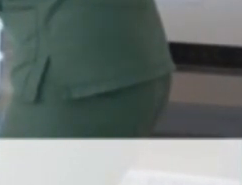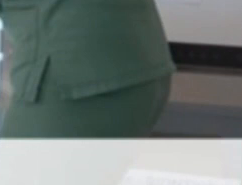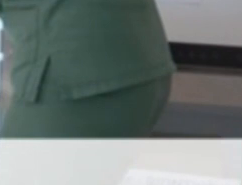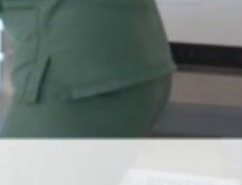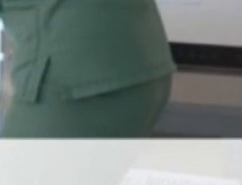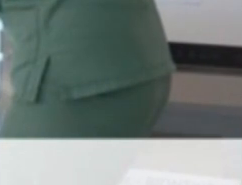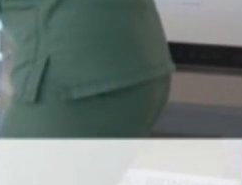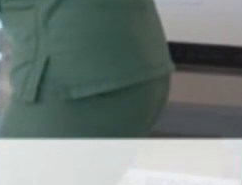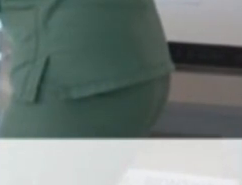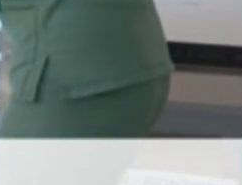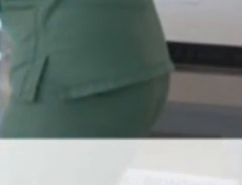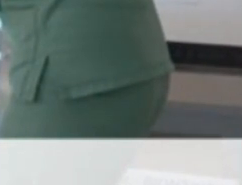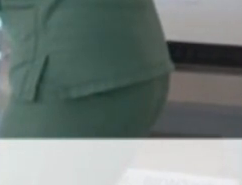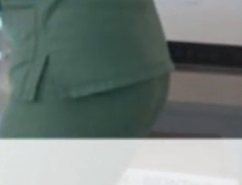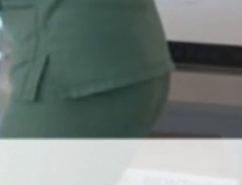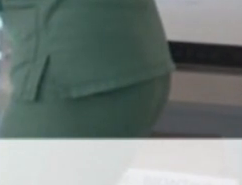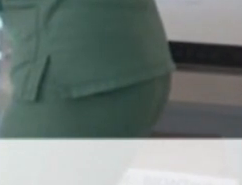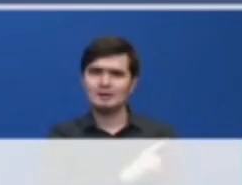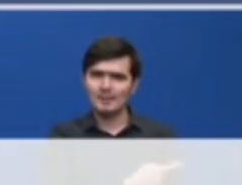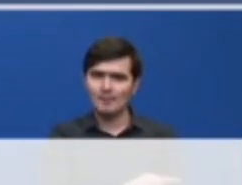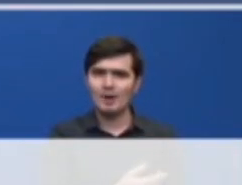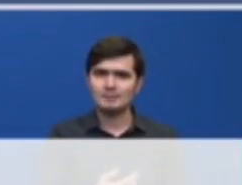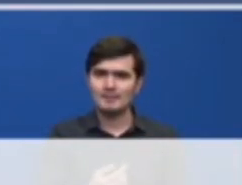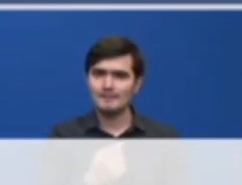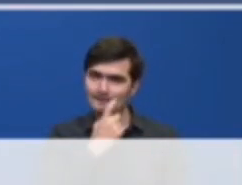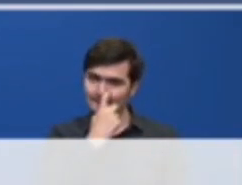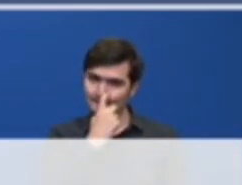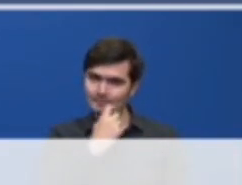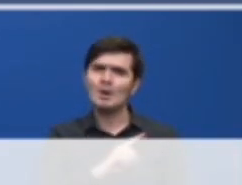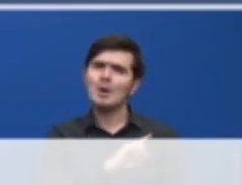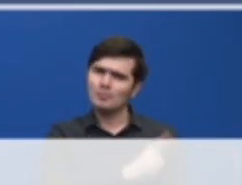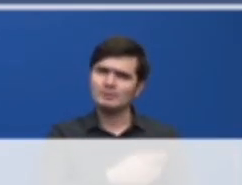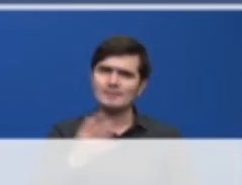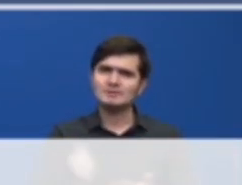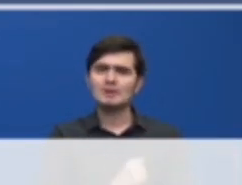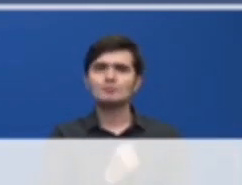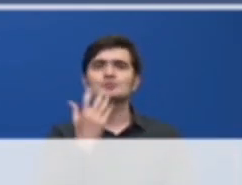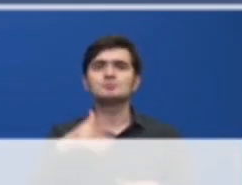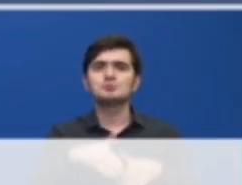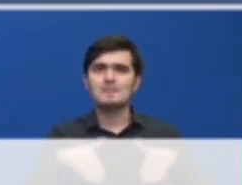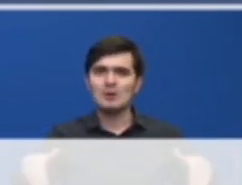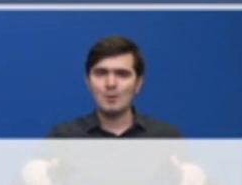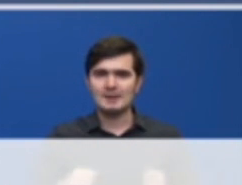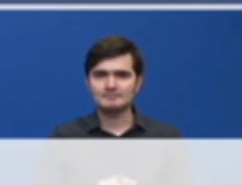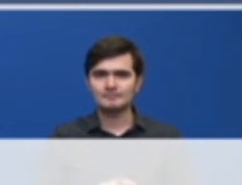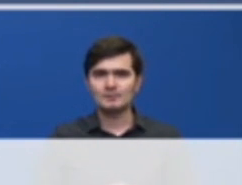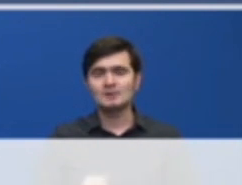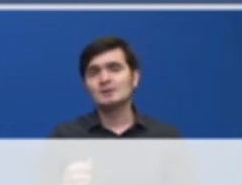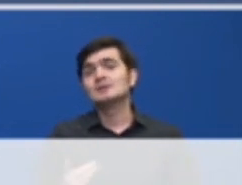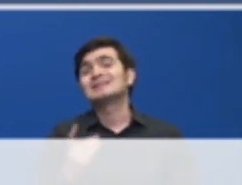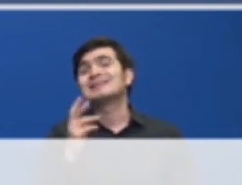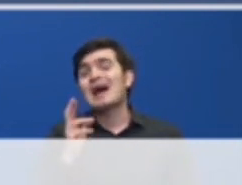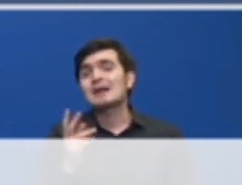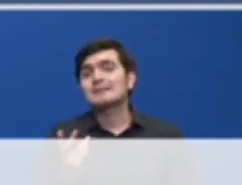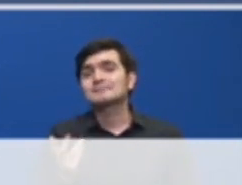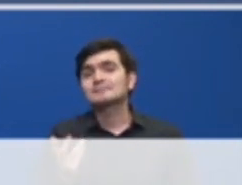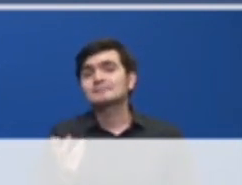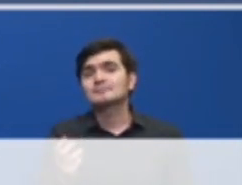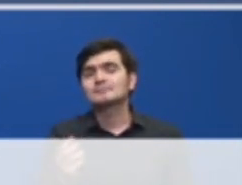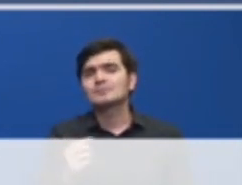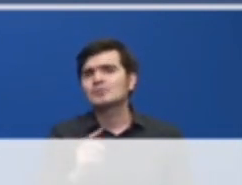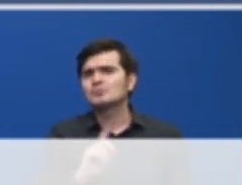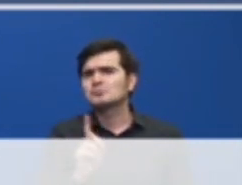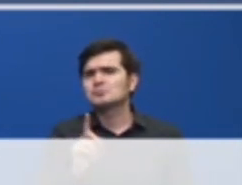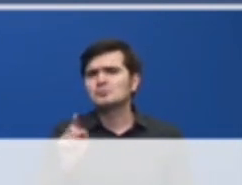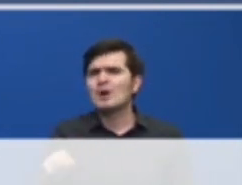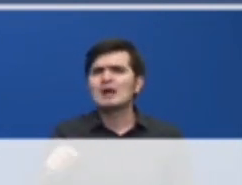acestea, premierul Florin Câțu este optimist. Putem să atingem 5 milioane, dar nu asta este